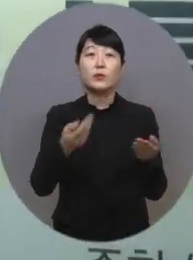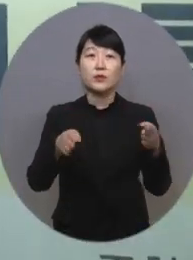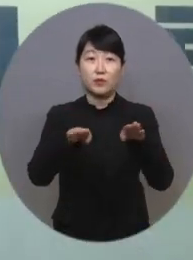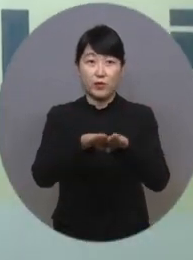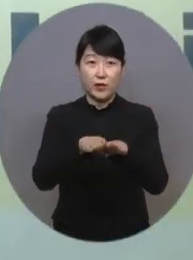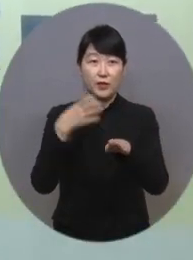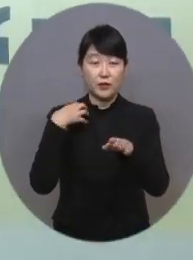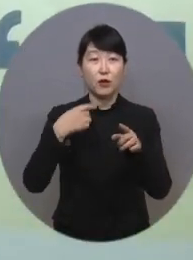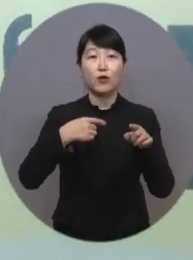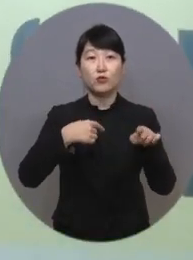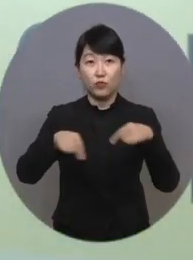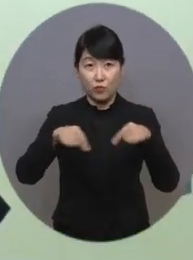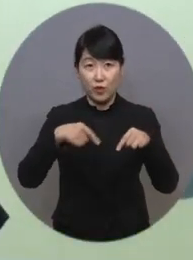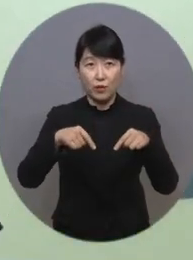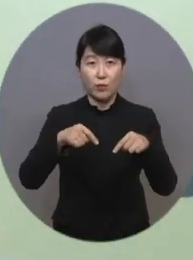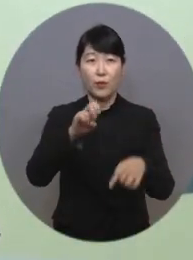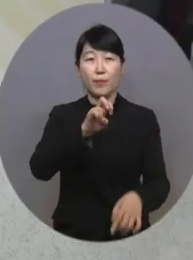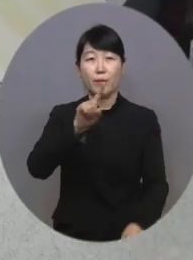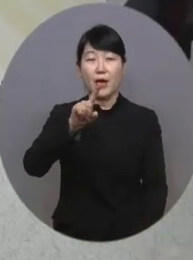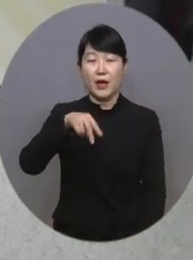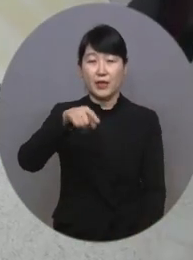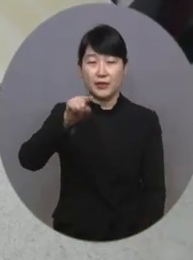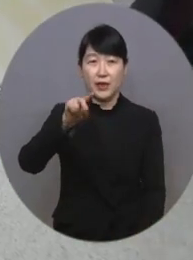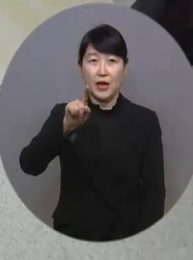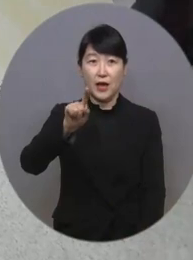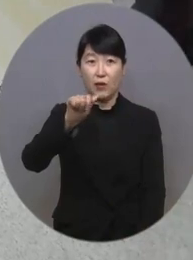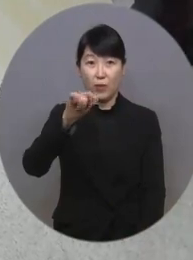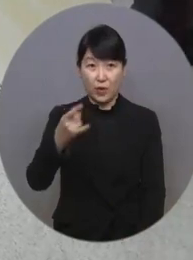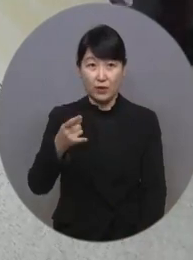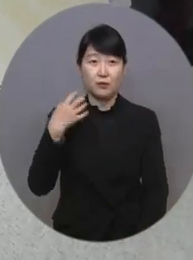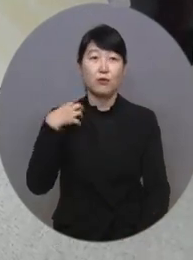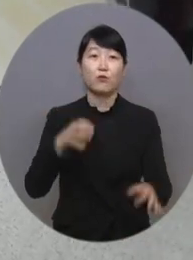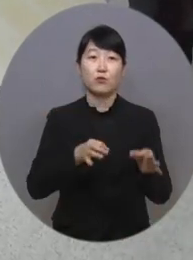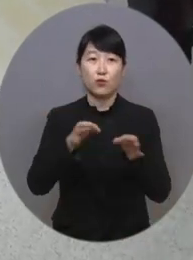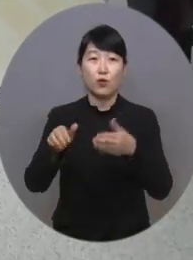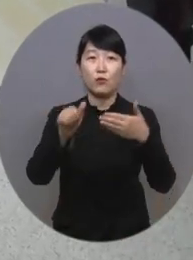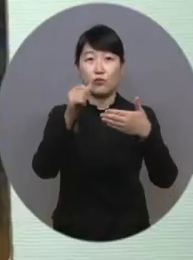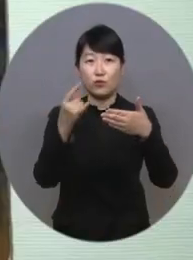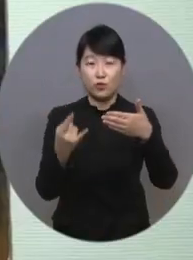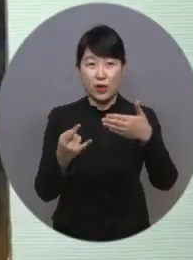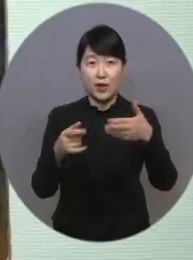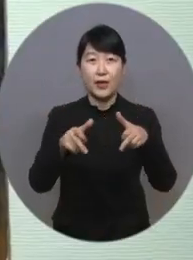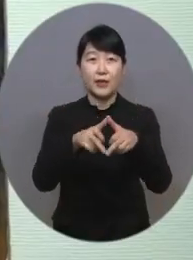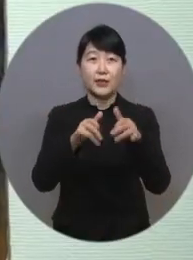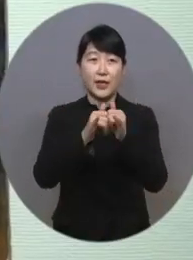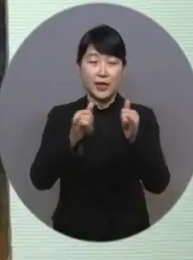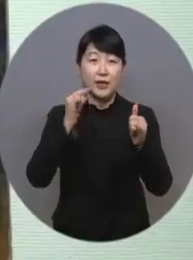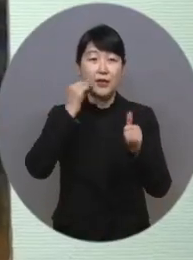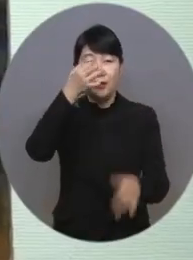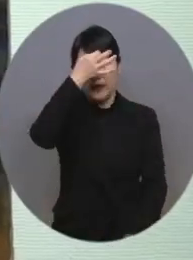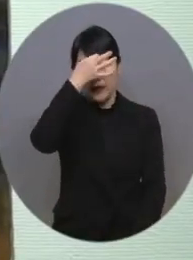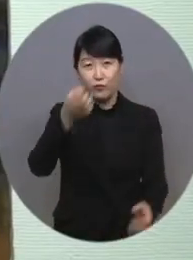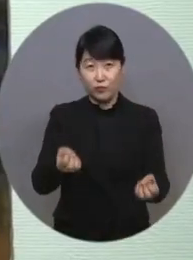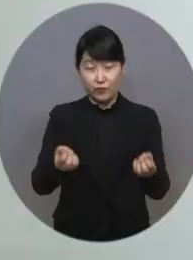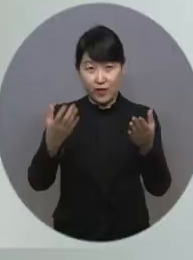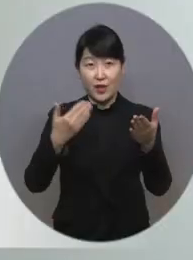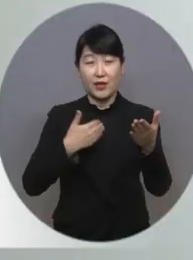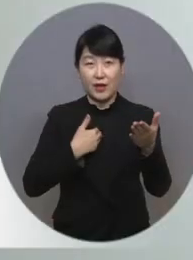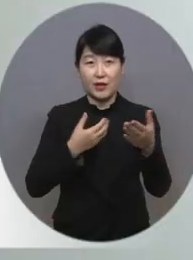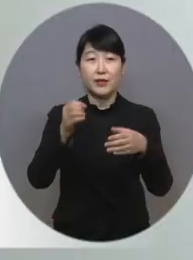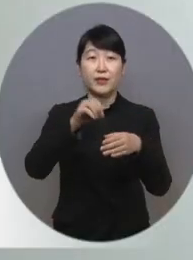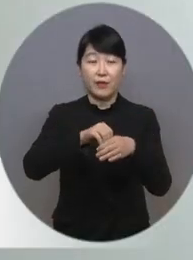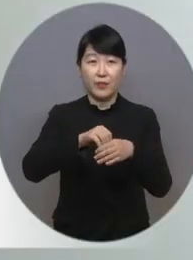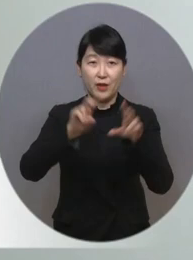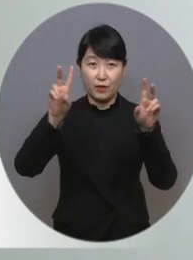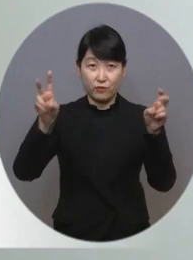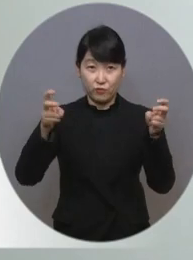한국마사회 의정부지사가 후원하는 제9회 의정부시 장애인 문화예술제가 나를 담다는 주제로 열렸습니다. 장애인